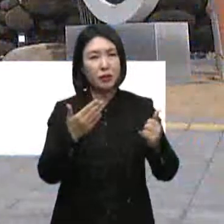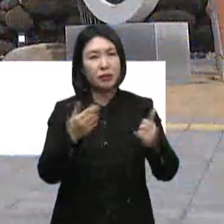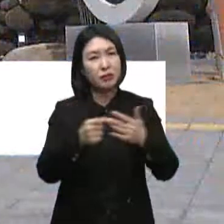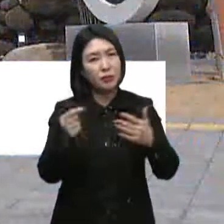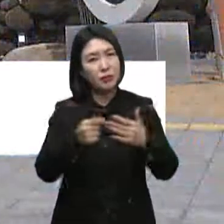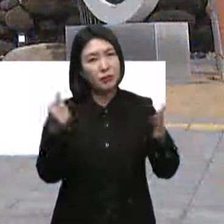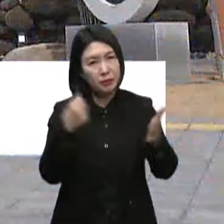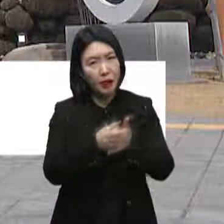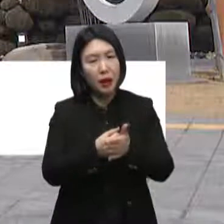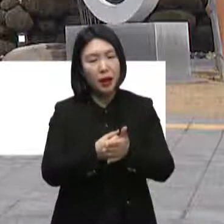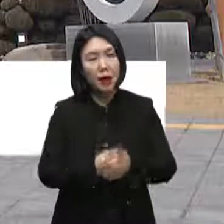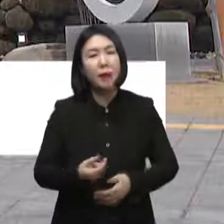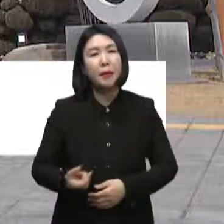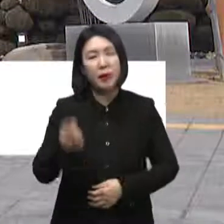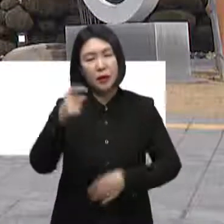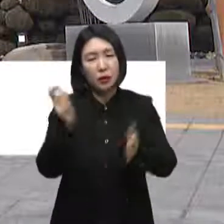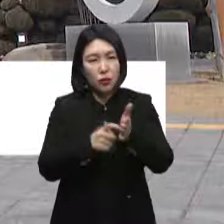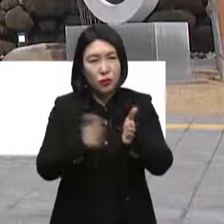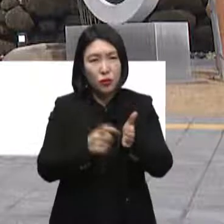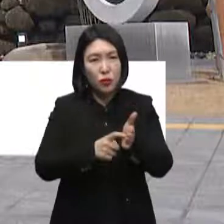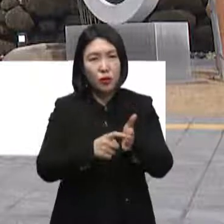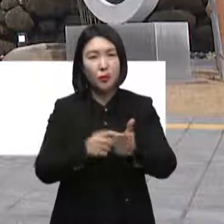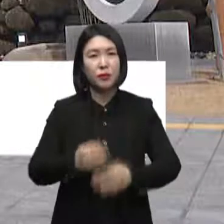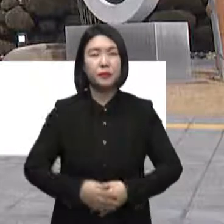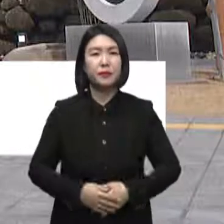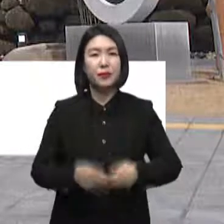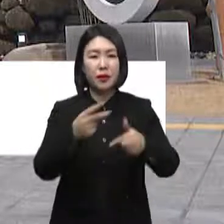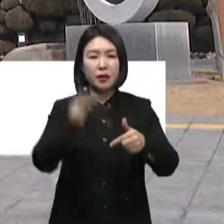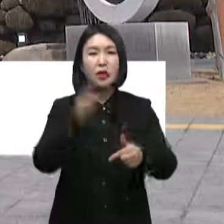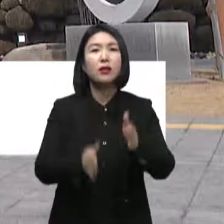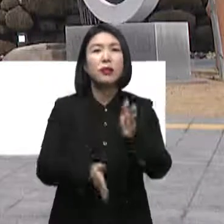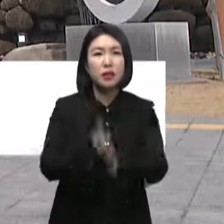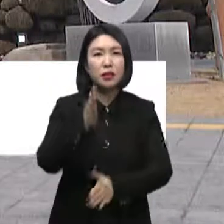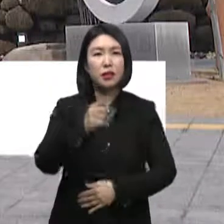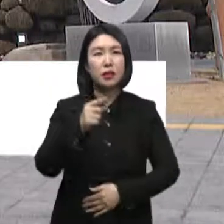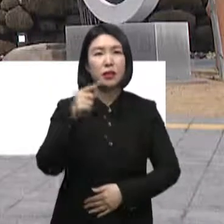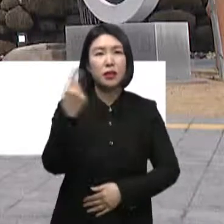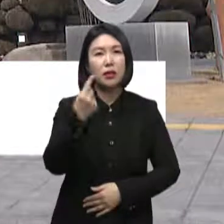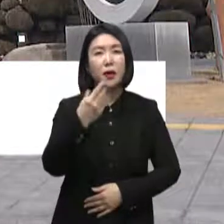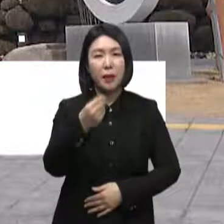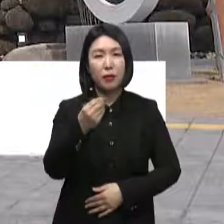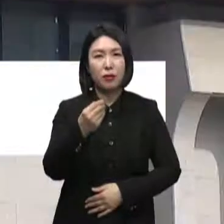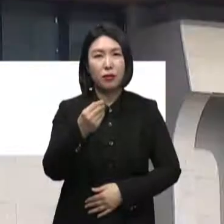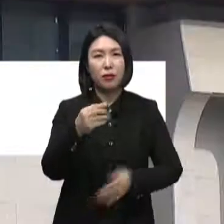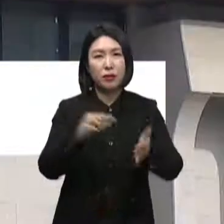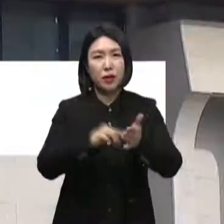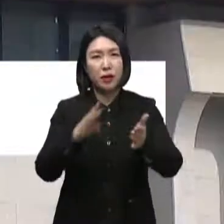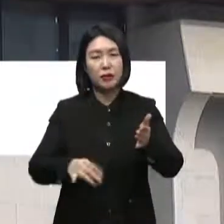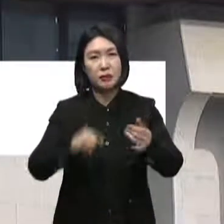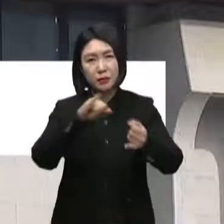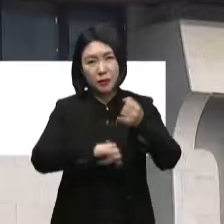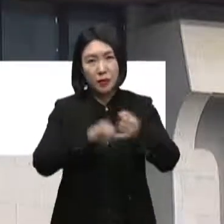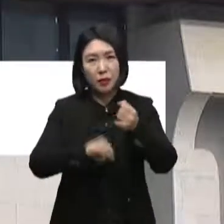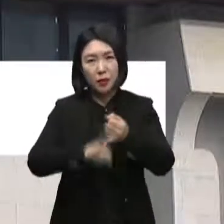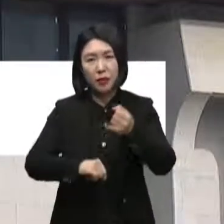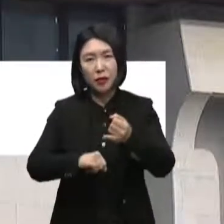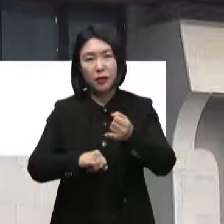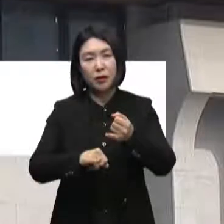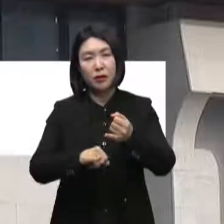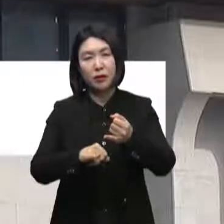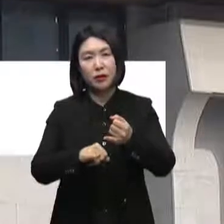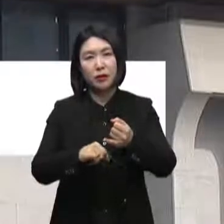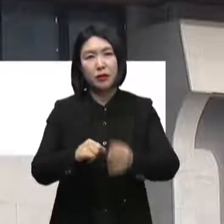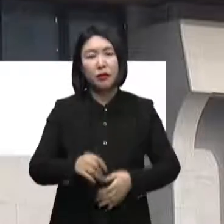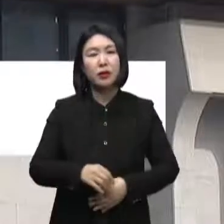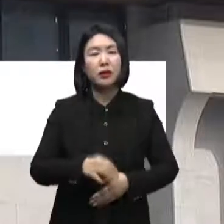들어갔습니다 인천시는 1000만원 이상의 고액 상습 체납자 1900 87명 가운데